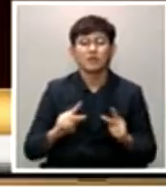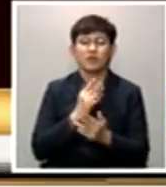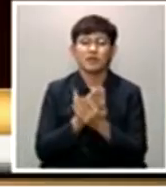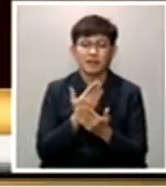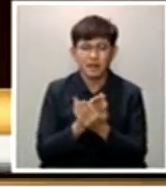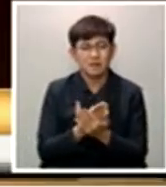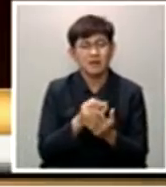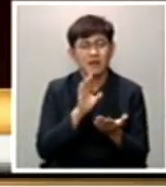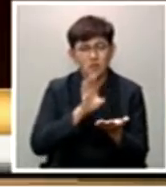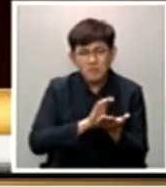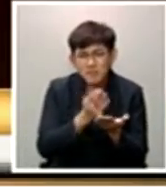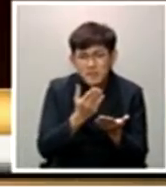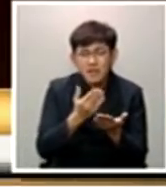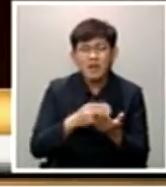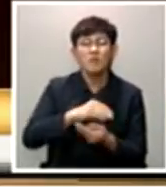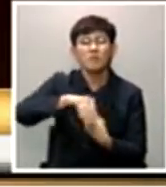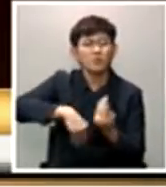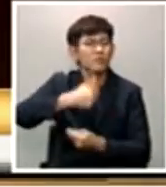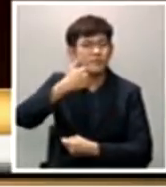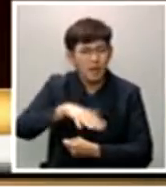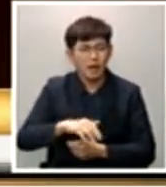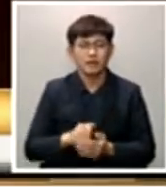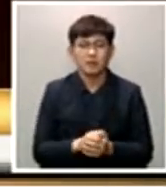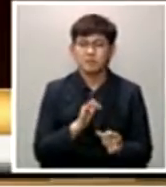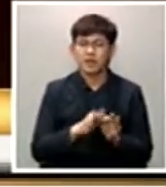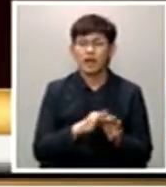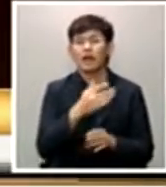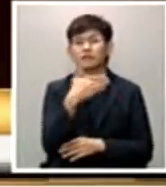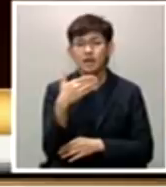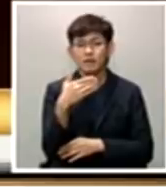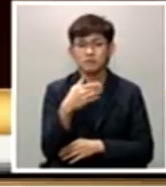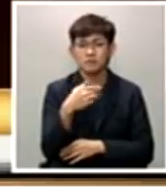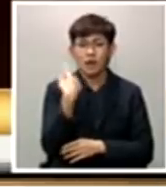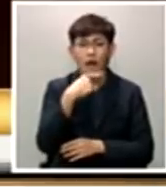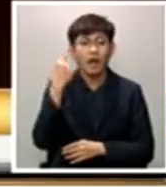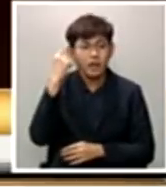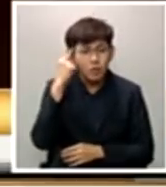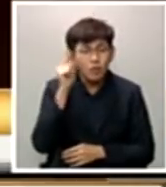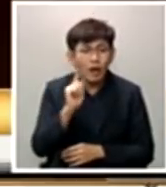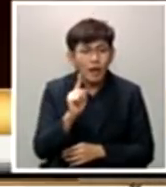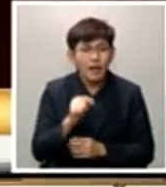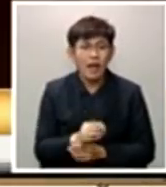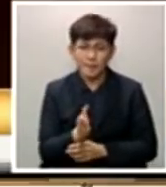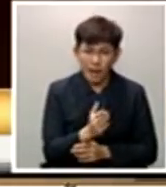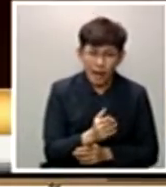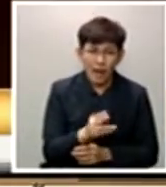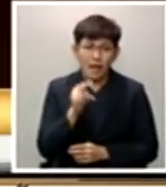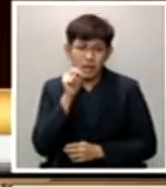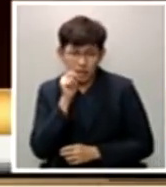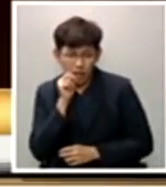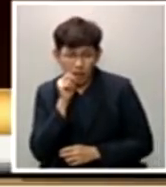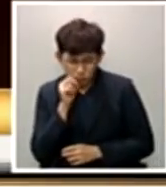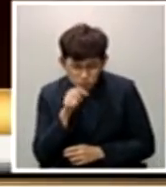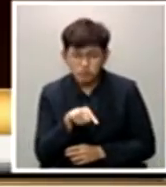ออกไม่ได้อีกตัวนึงก็คือมาตรการการเงินของแบงก์ชาติใครจะไม่รู้ว่าปลาต้องอาศัยน้ำต้องอาศัยลูกน้ำน